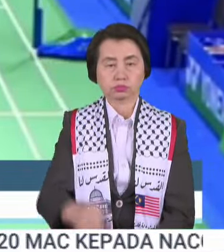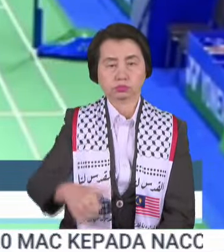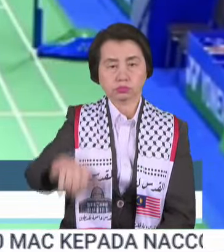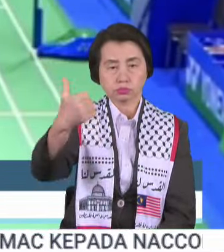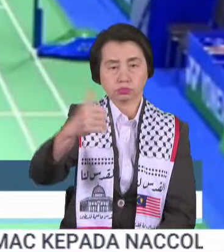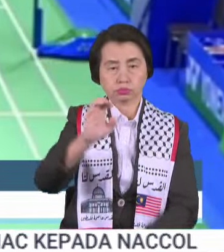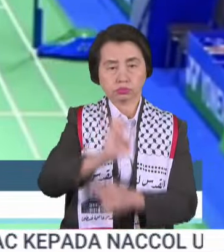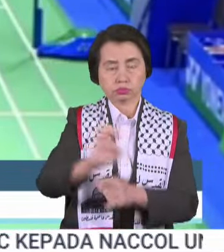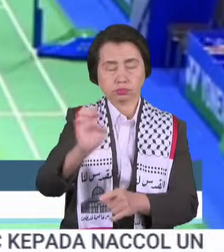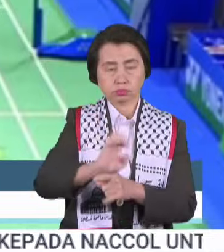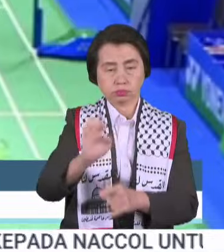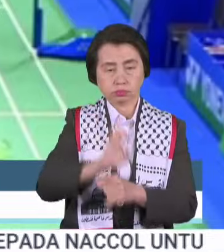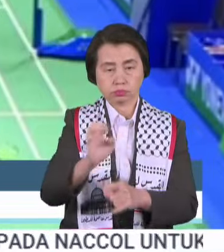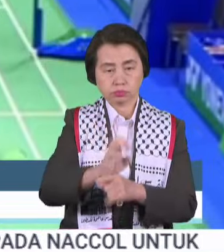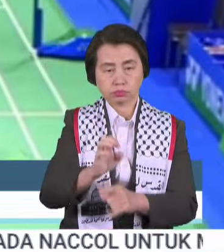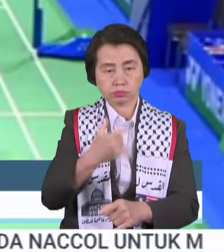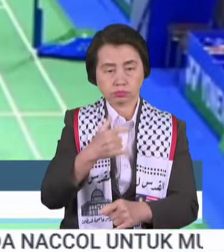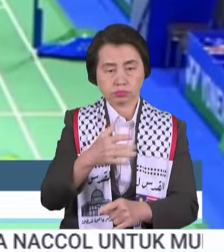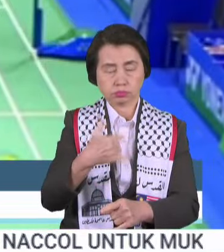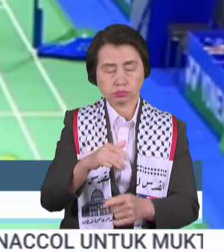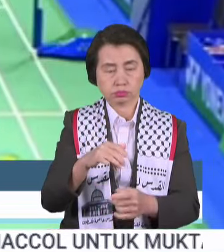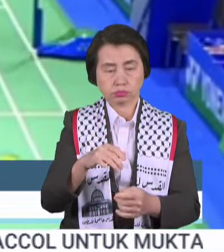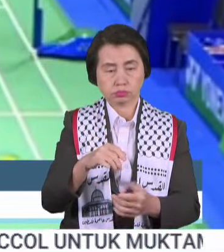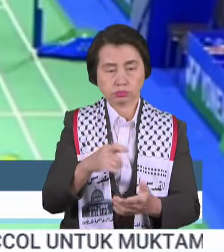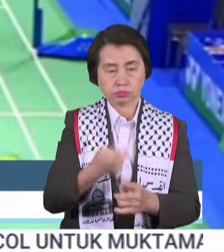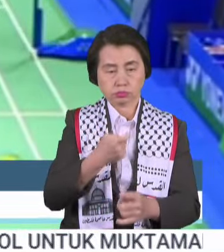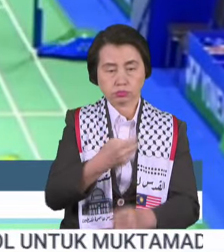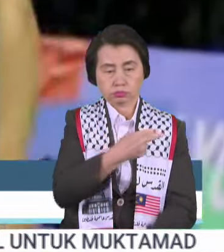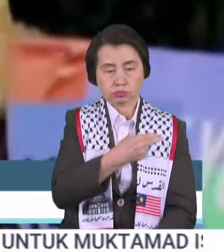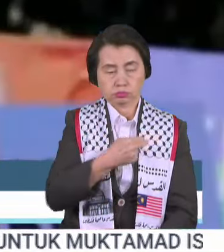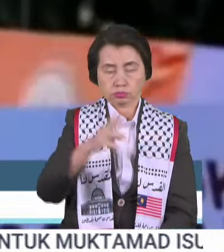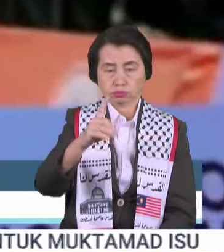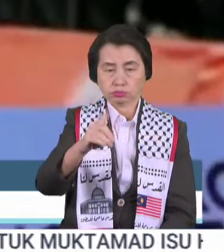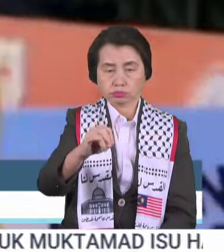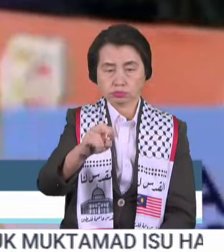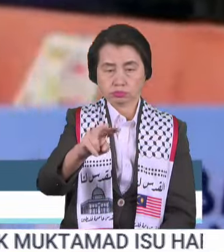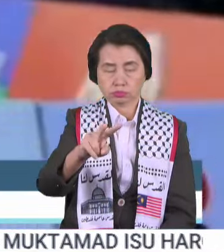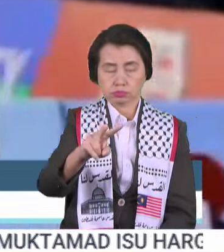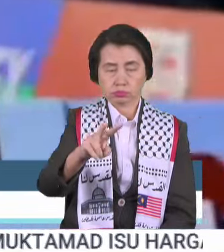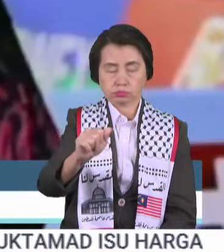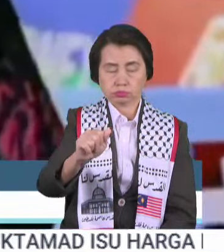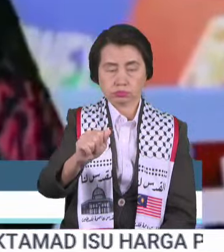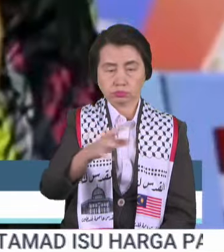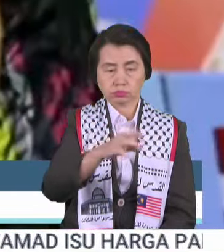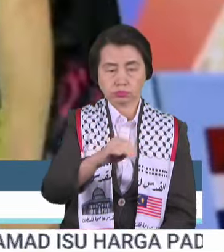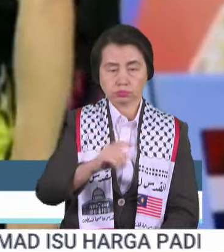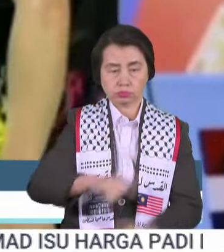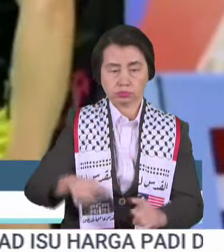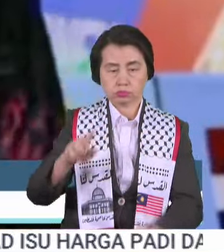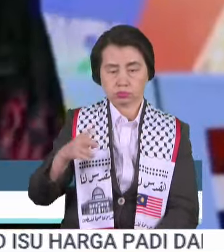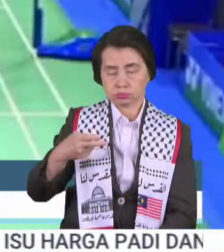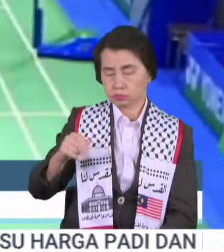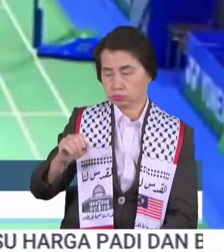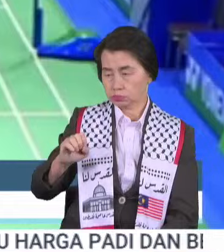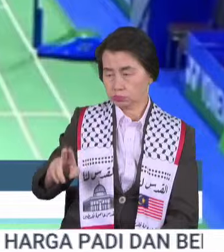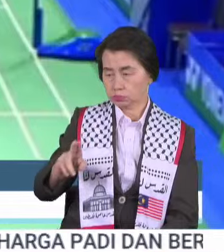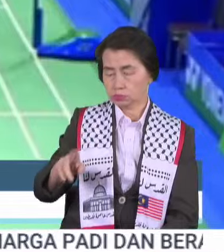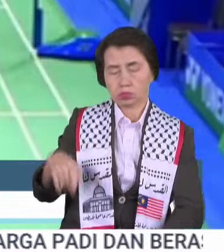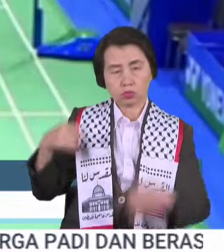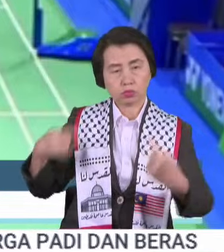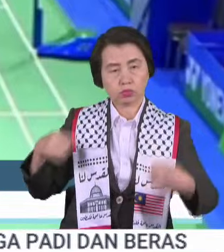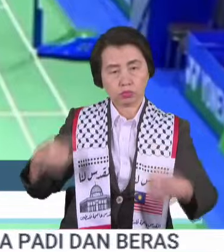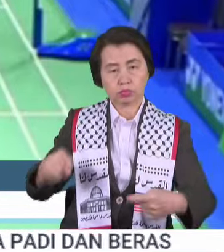Pemenang pingat emas Paralimpik Tokyo itu mengatasi musuh tradisinya dari Indonesia, Diva Andri Musti. Lek Hau diberikan tentangan sengit sebelum